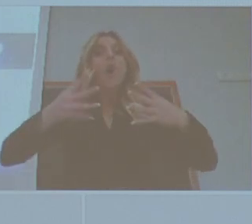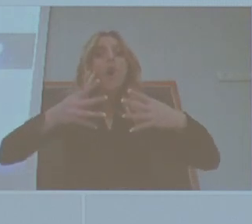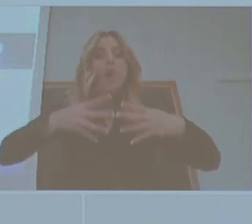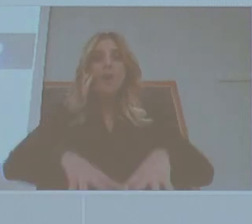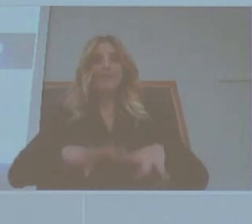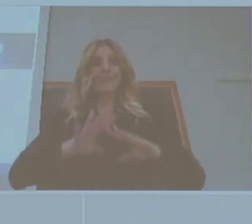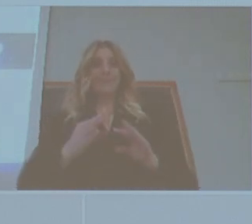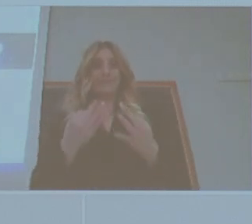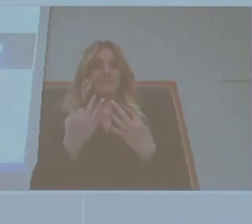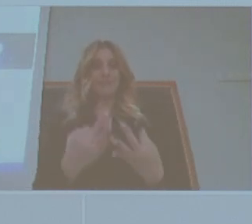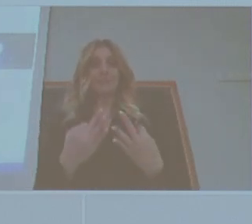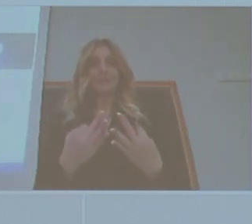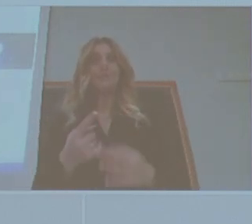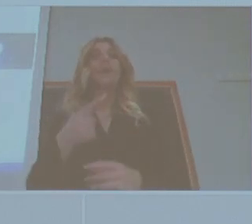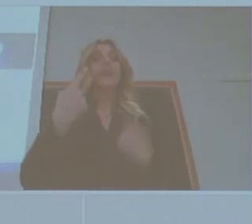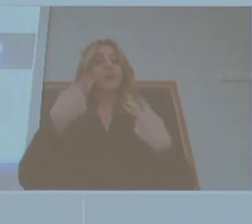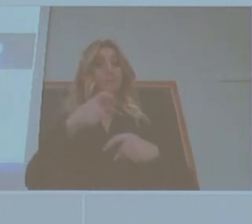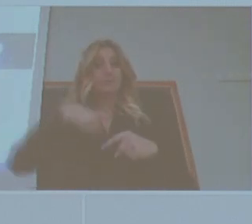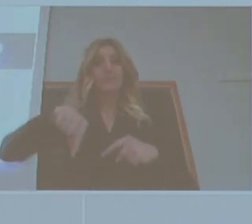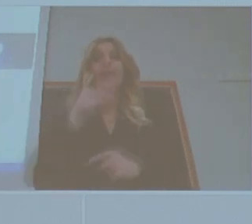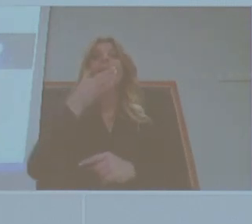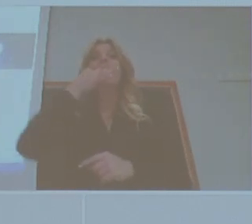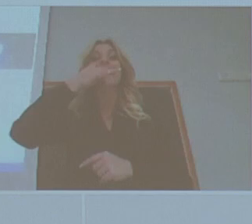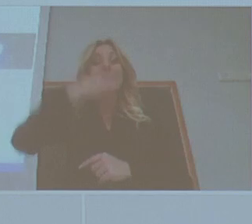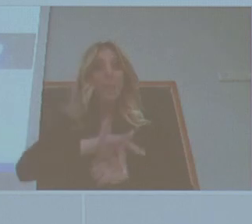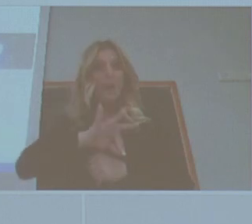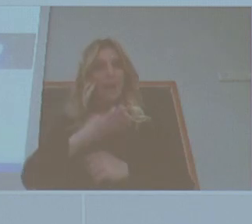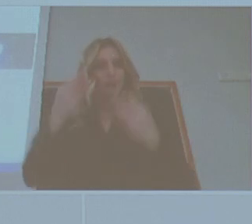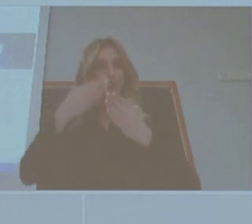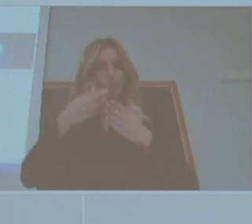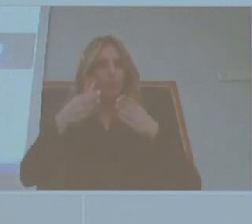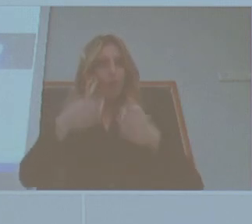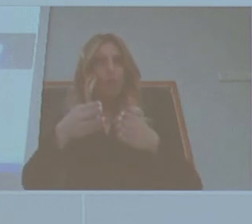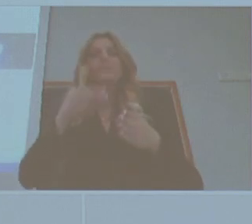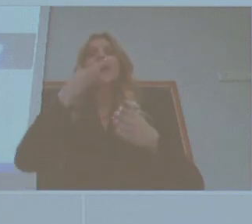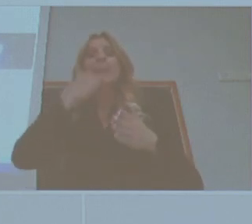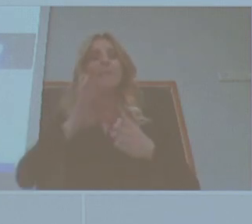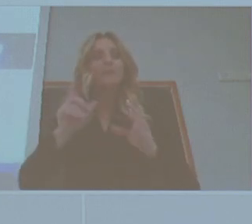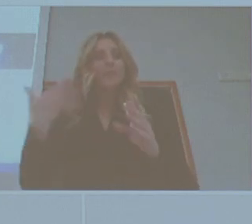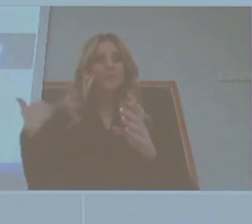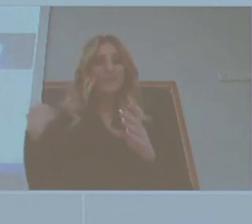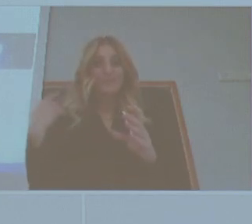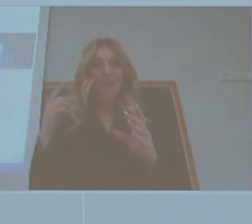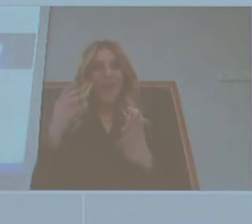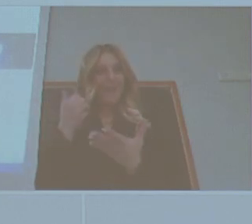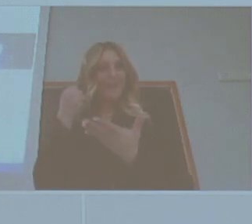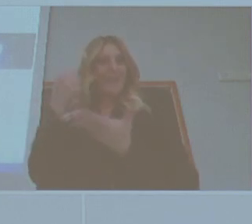riorganizzati, di trasformati, che siano capaci di riparare questo capitalismo inceppato. Ecco, come deve avvenire